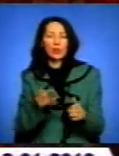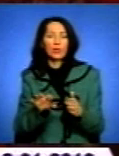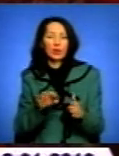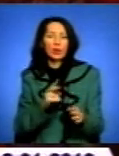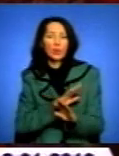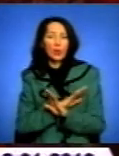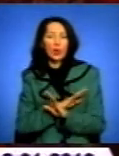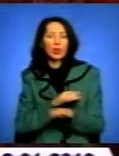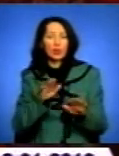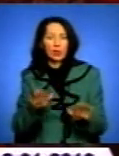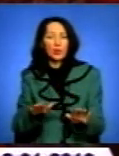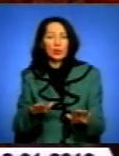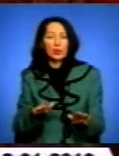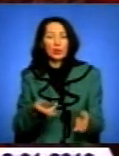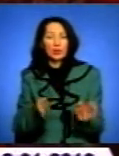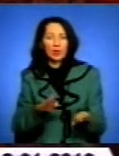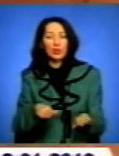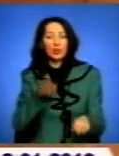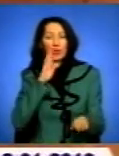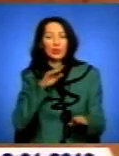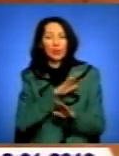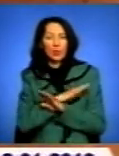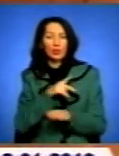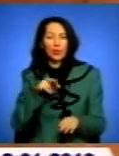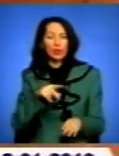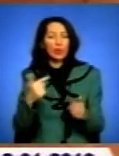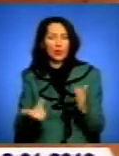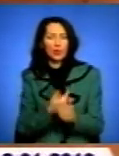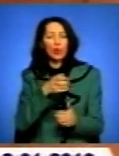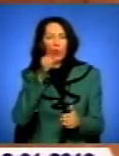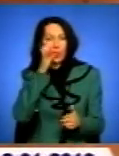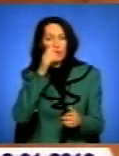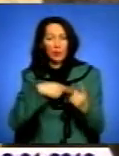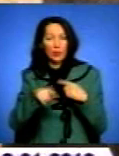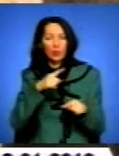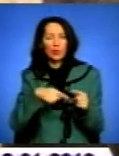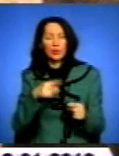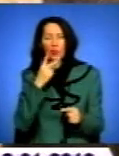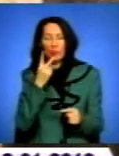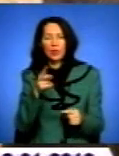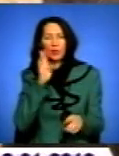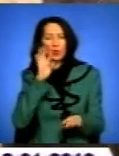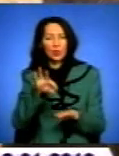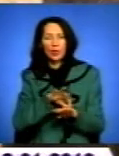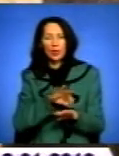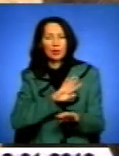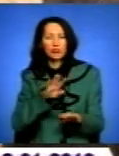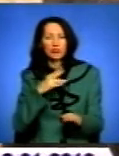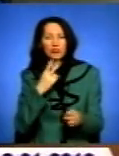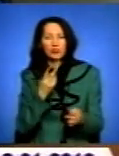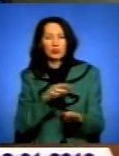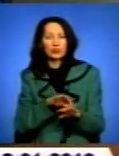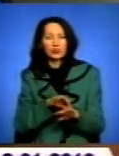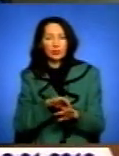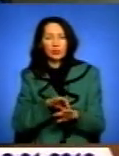свою жертву у кімнаті, лиходій пішов далі пити. Повернувся через деякий час і побачив, що дружина не подає ознак життя.